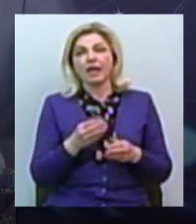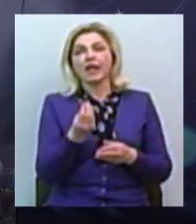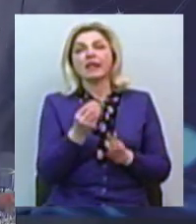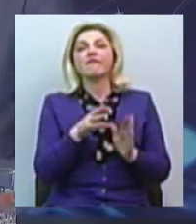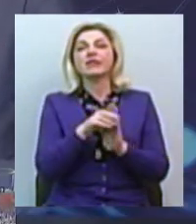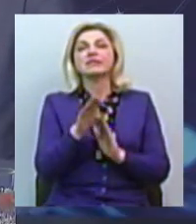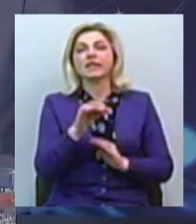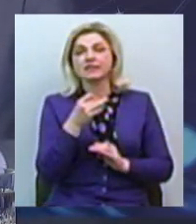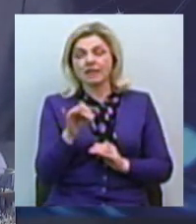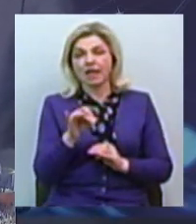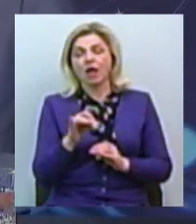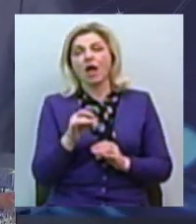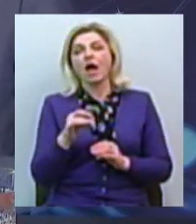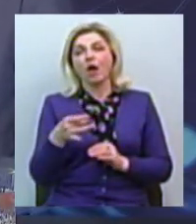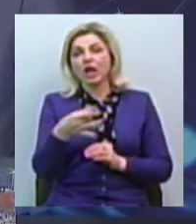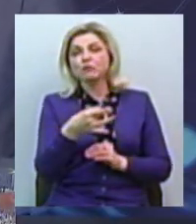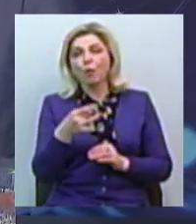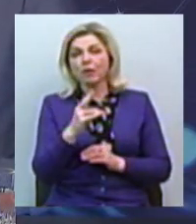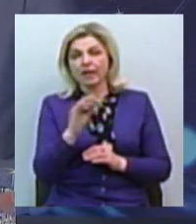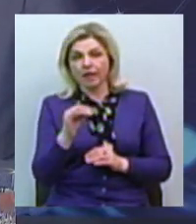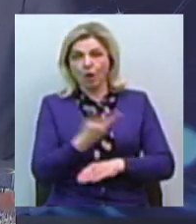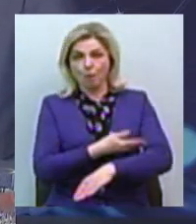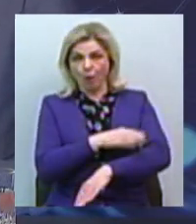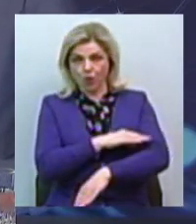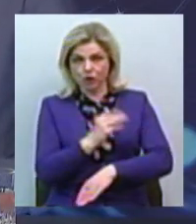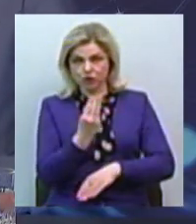розвитку Республіки Польща Єжи Квєтінського,